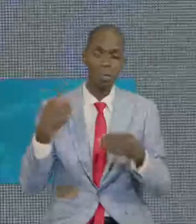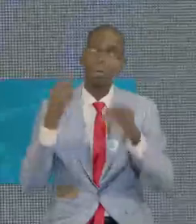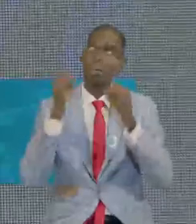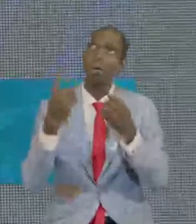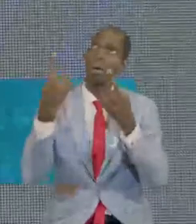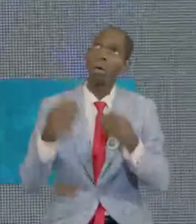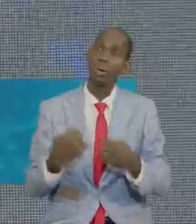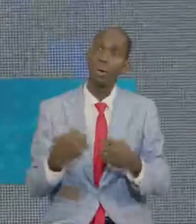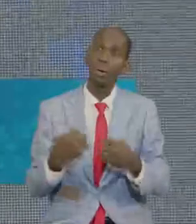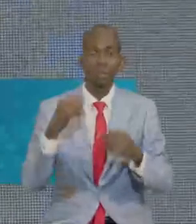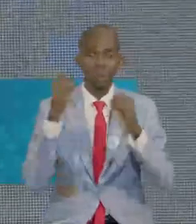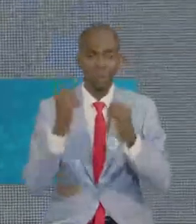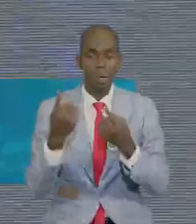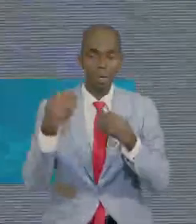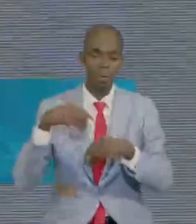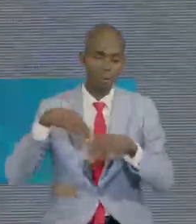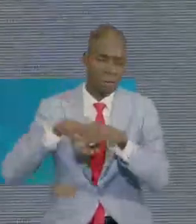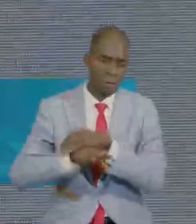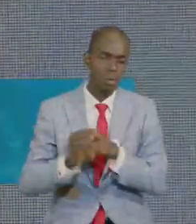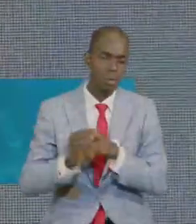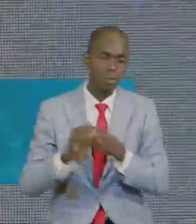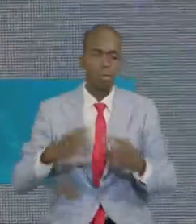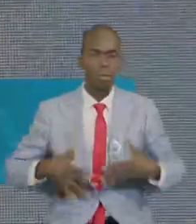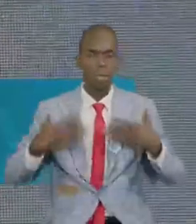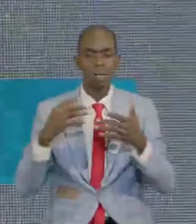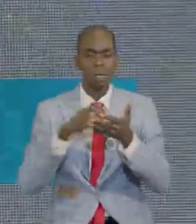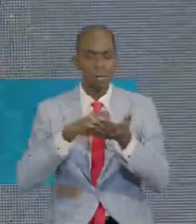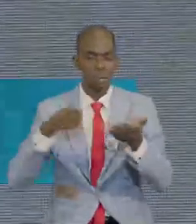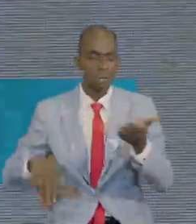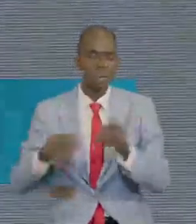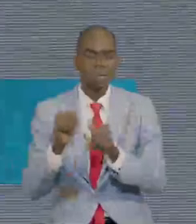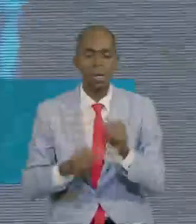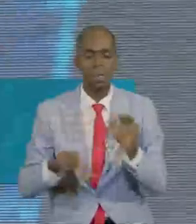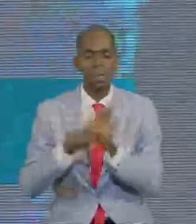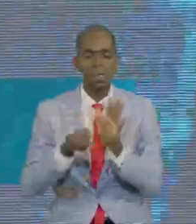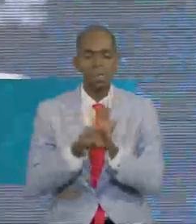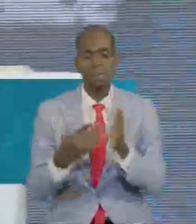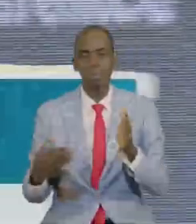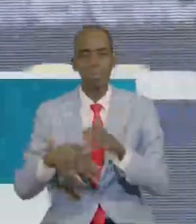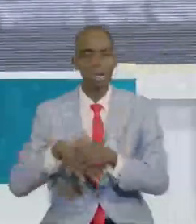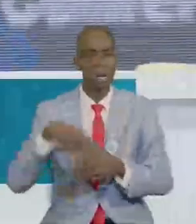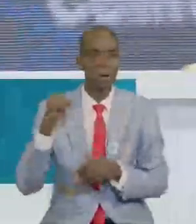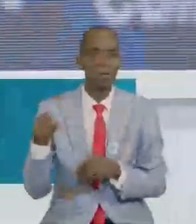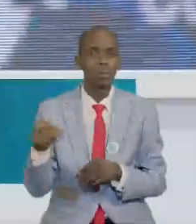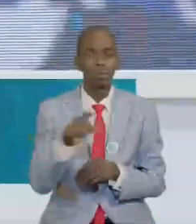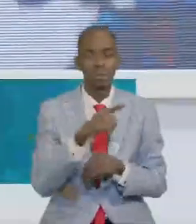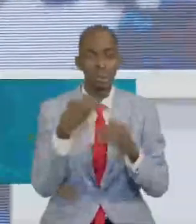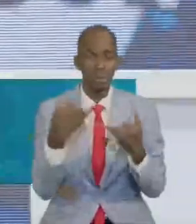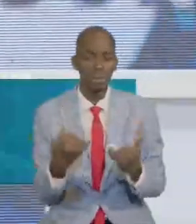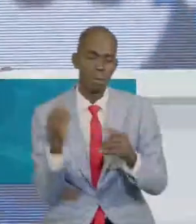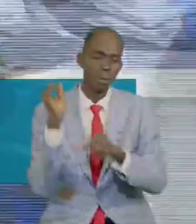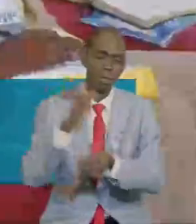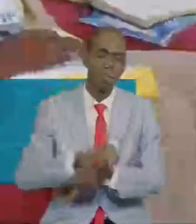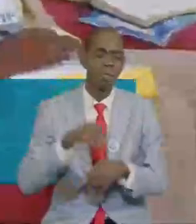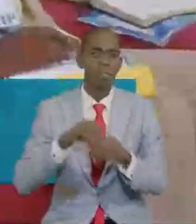you, prevails upon your life, drives every negative thing away, and you prevail in